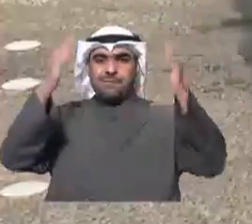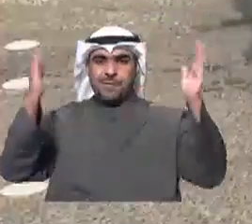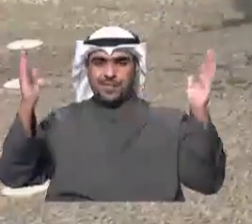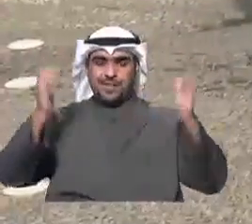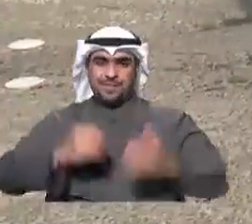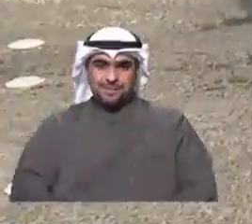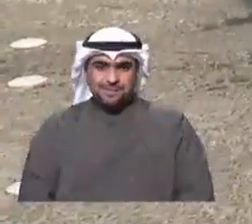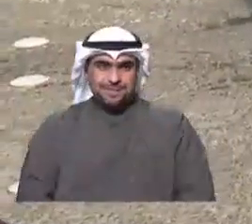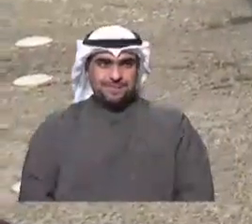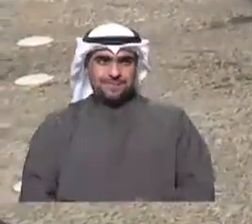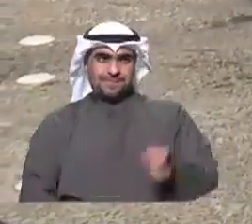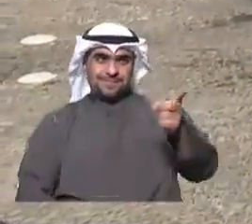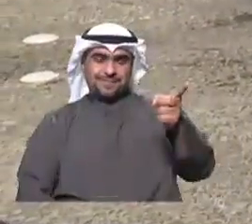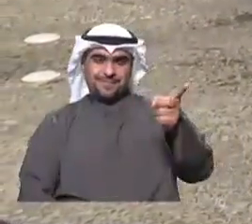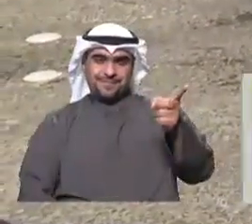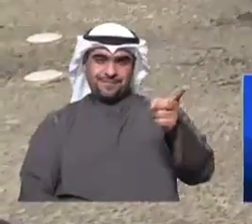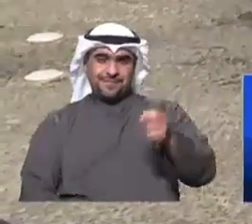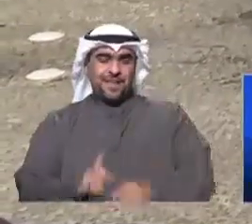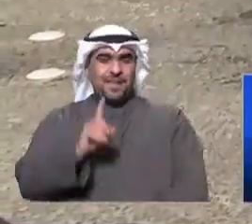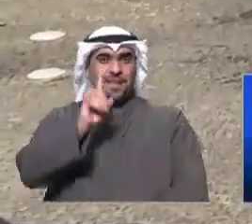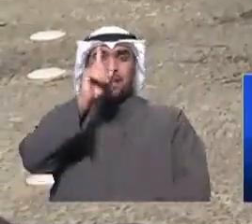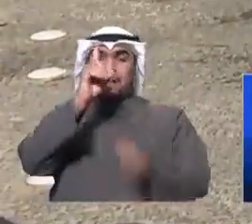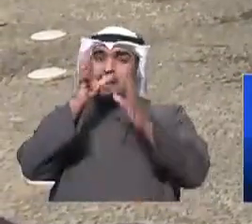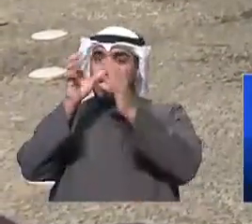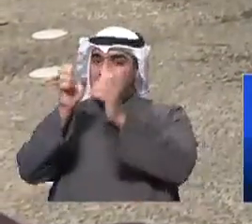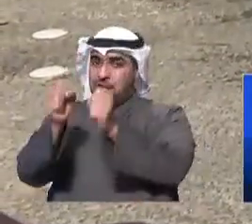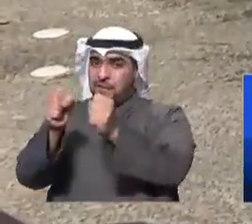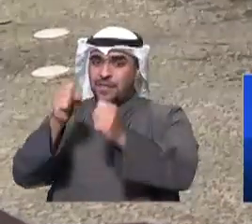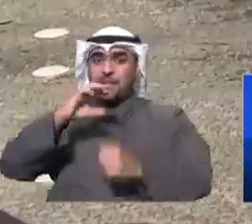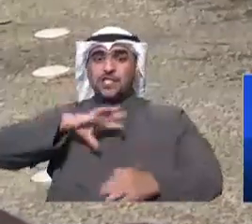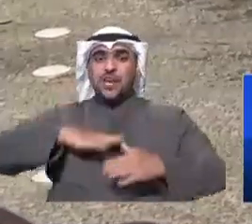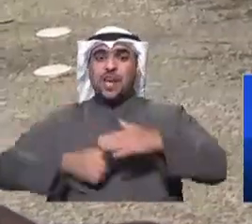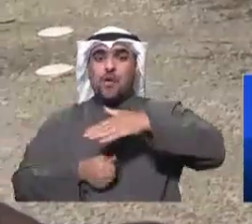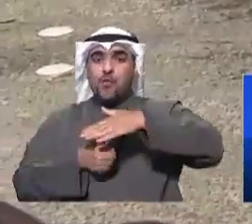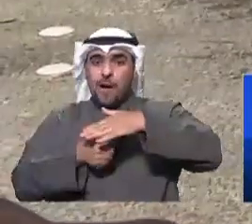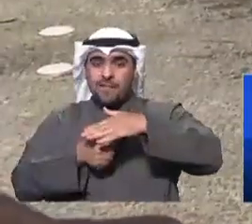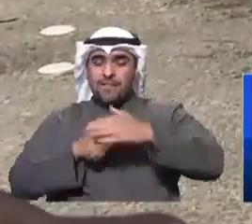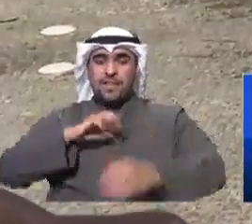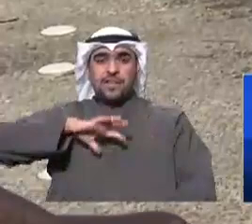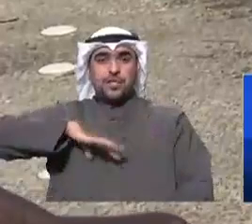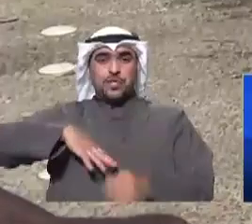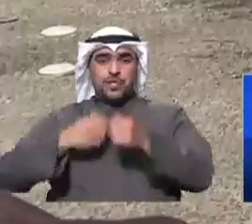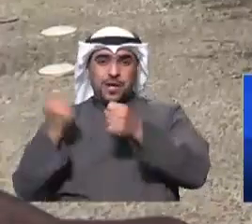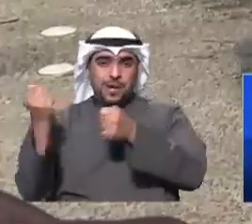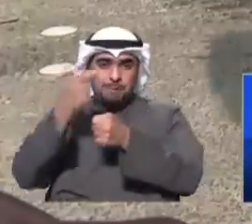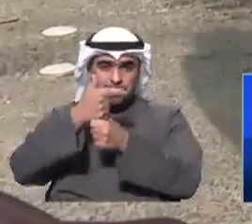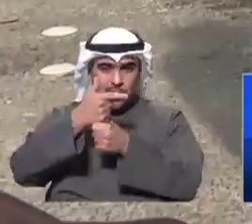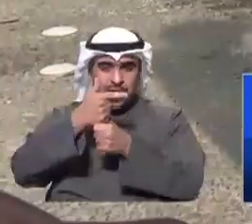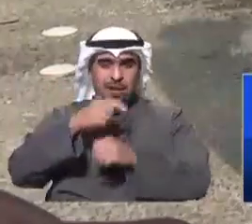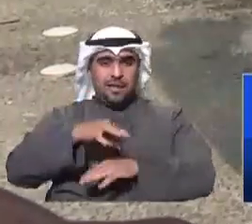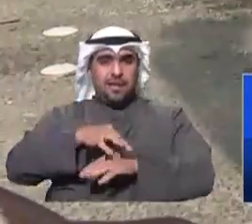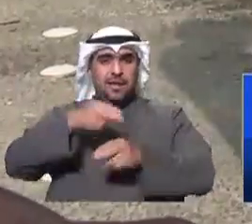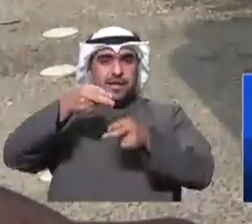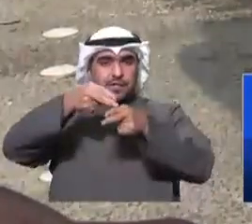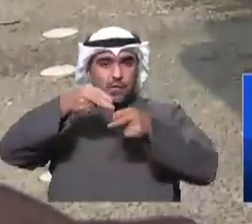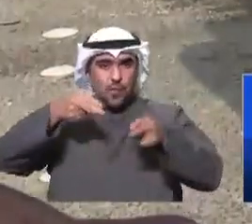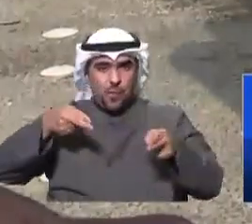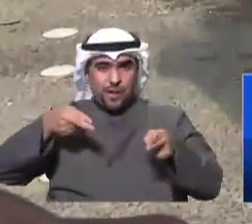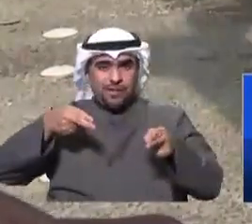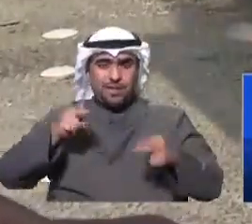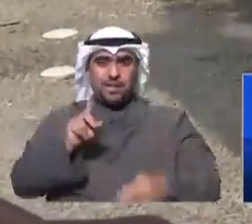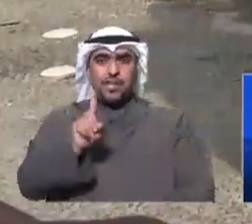الله يخلينا الشيخ نواف وسمو ولي العهد والشعب الكويتي، وإن شاء الله